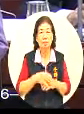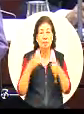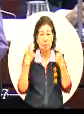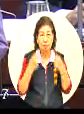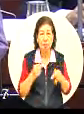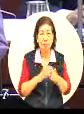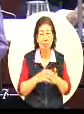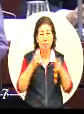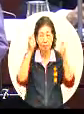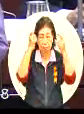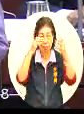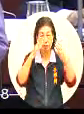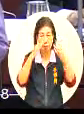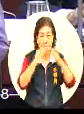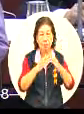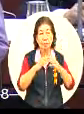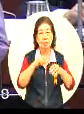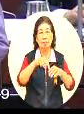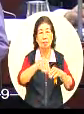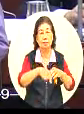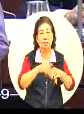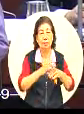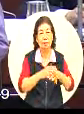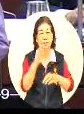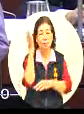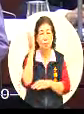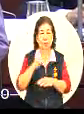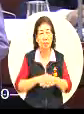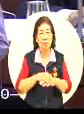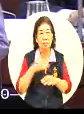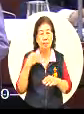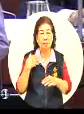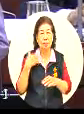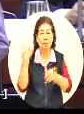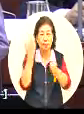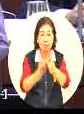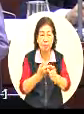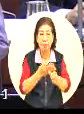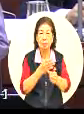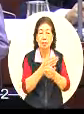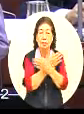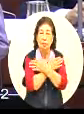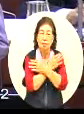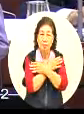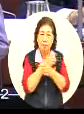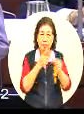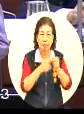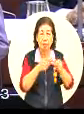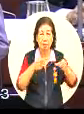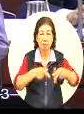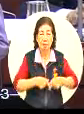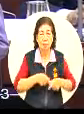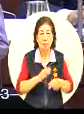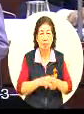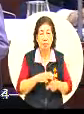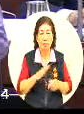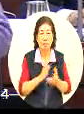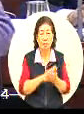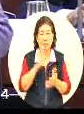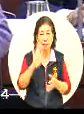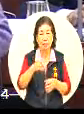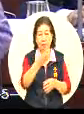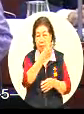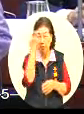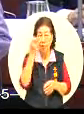是希望作为公共托婴中心，哦，但是后来发现。它的整个官邸